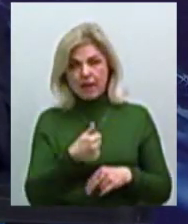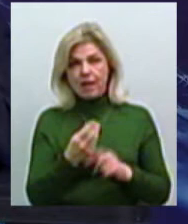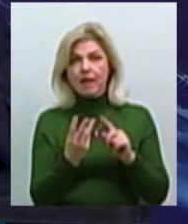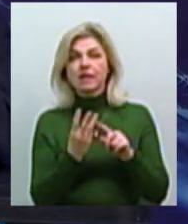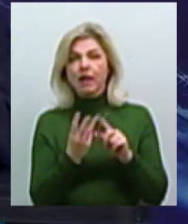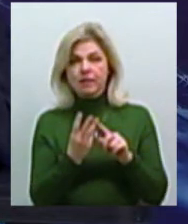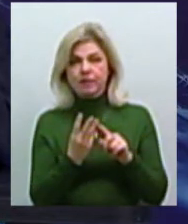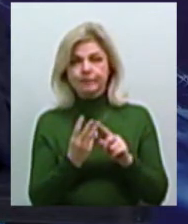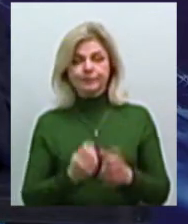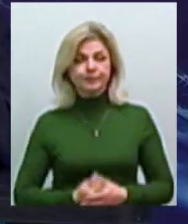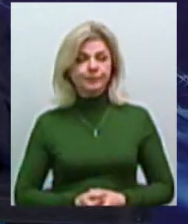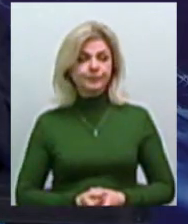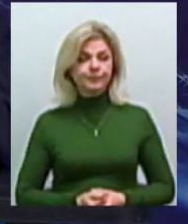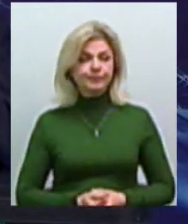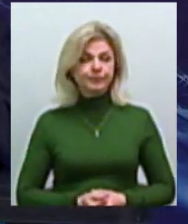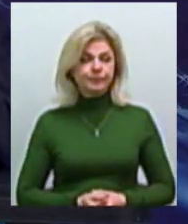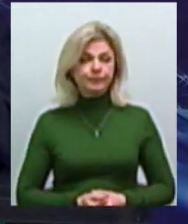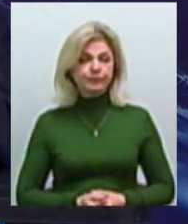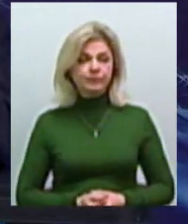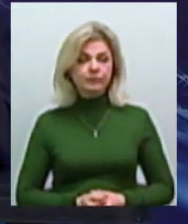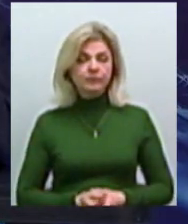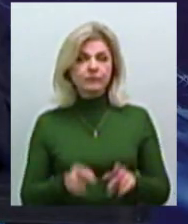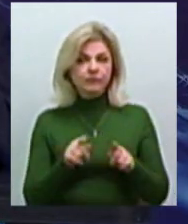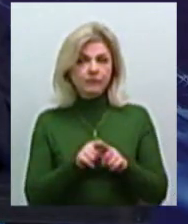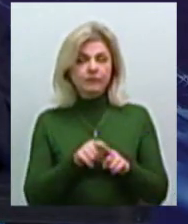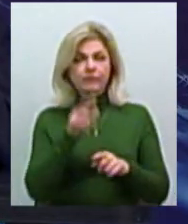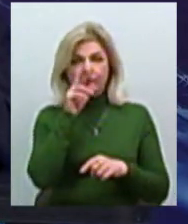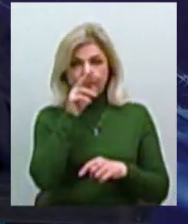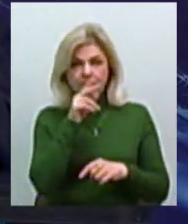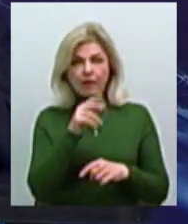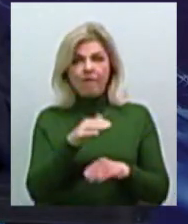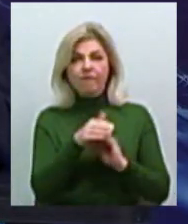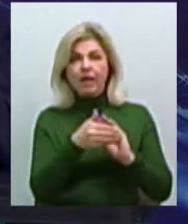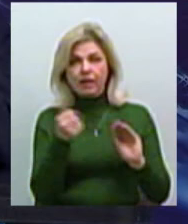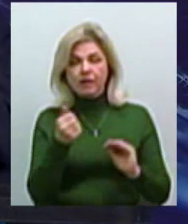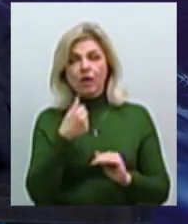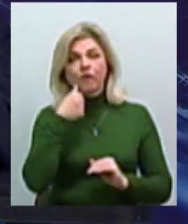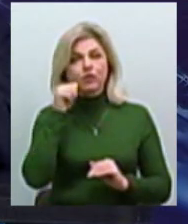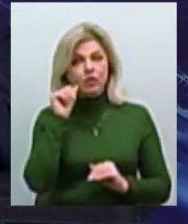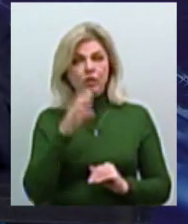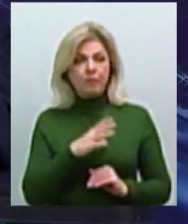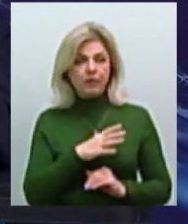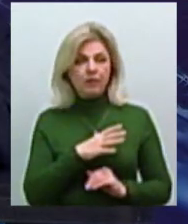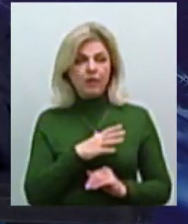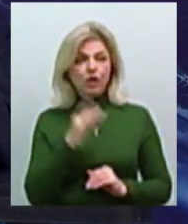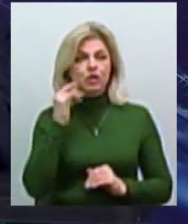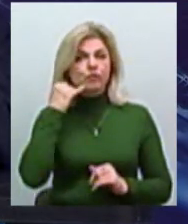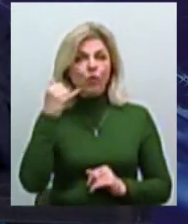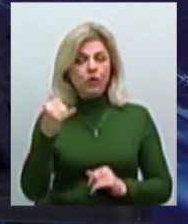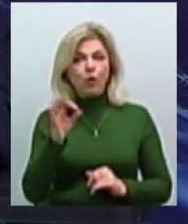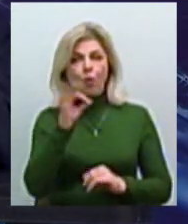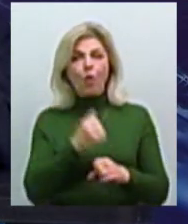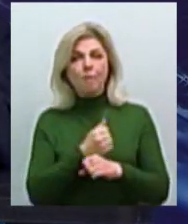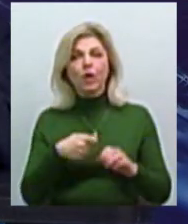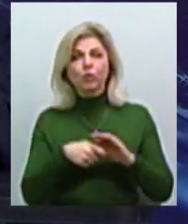третій такий хибний виклик. Вчора були дзвінки щодо